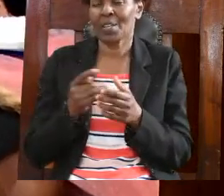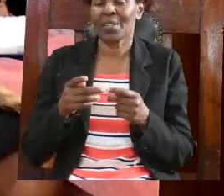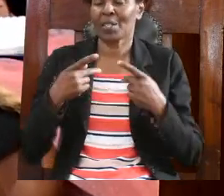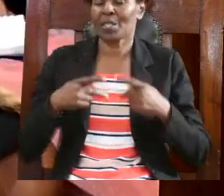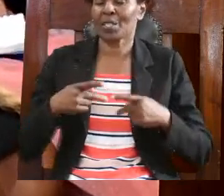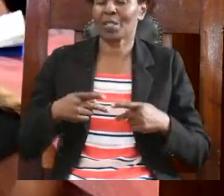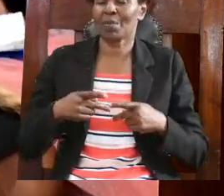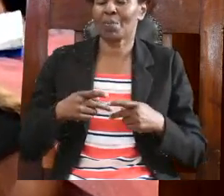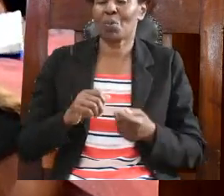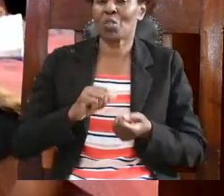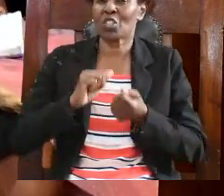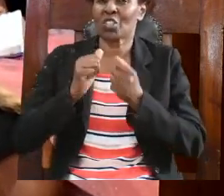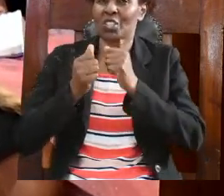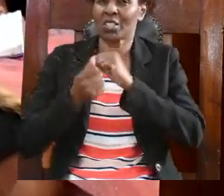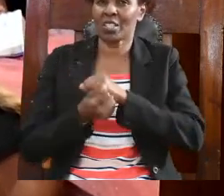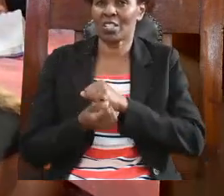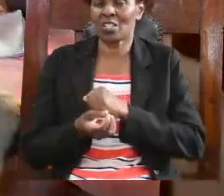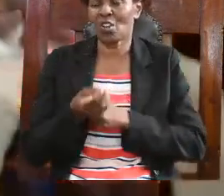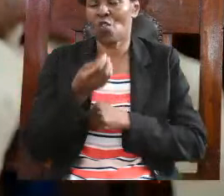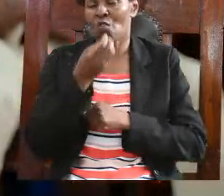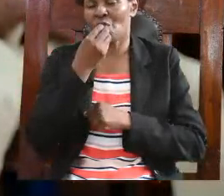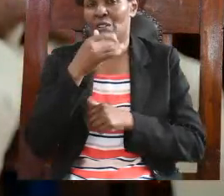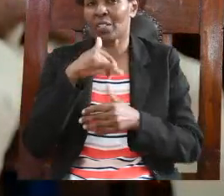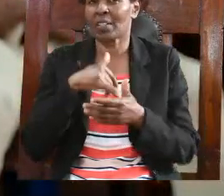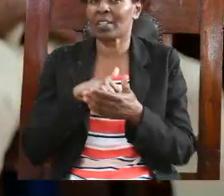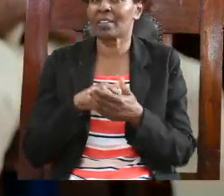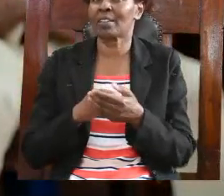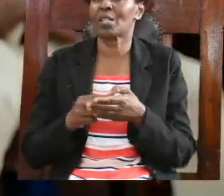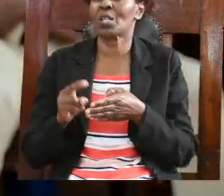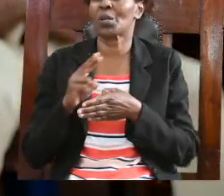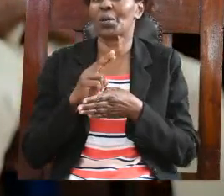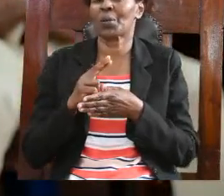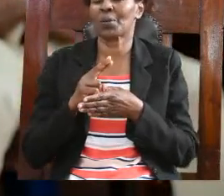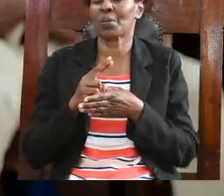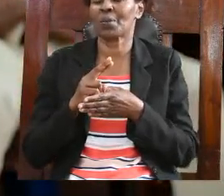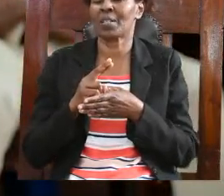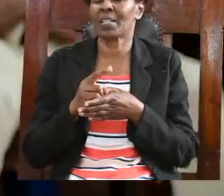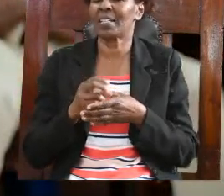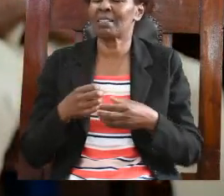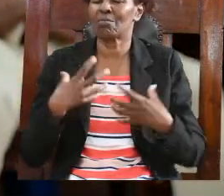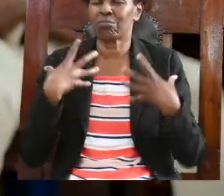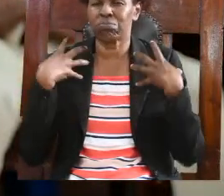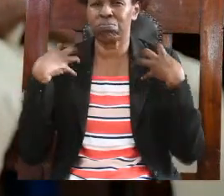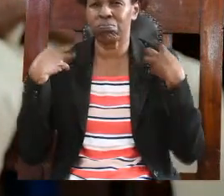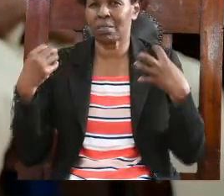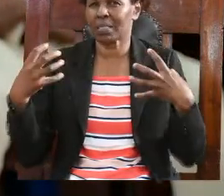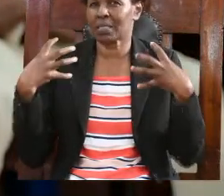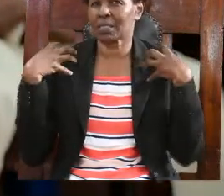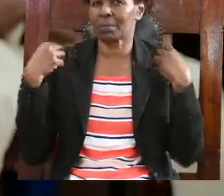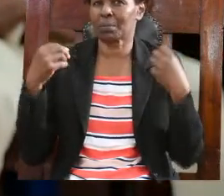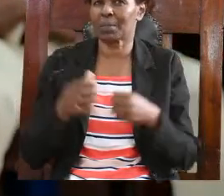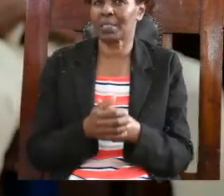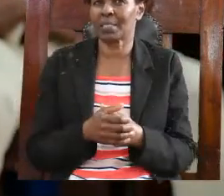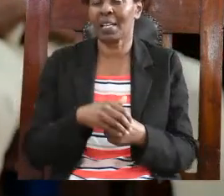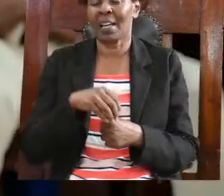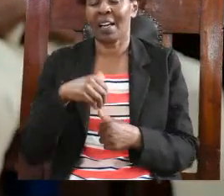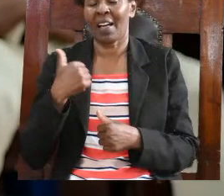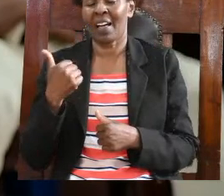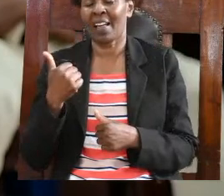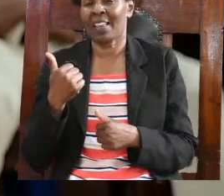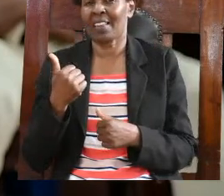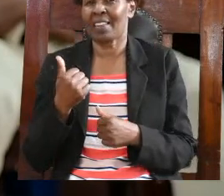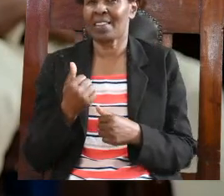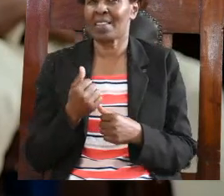hao watabadilisha chakula ambacho wanakitumia, watafanya mazoezi, wengine hata